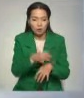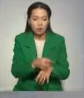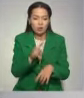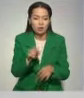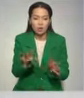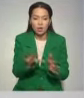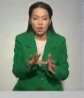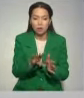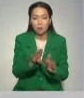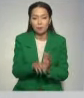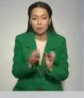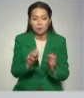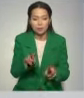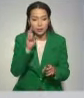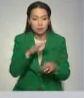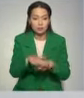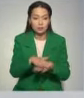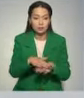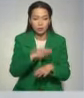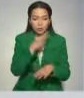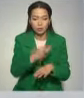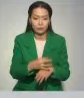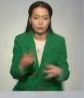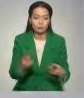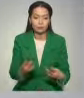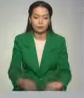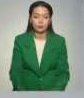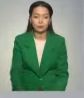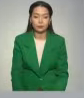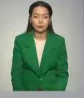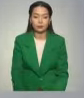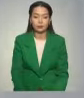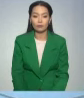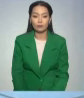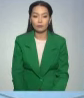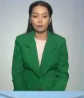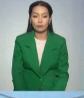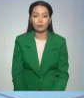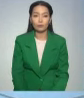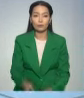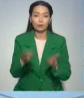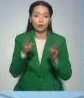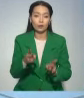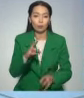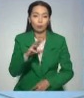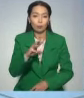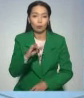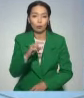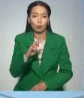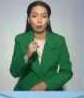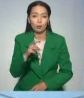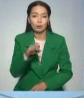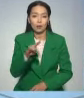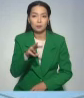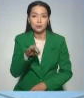энергобезопасность страны берег сил бекрейса моргунова Астана таймс трагедия на бухтар Минском водохранилище